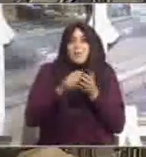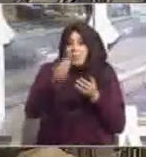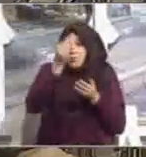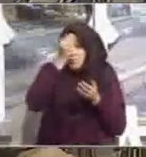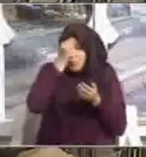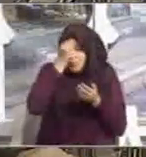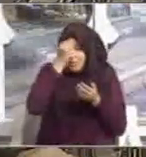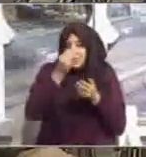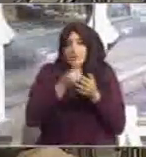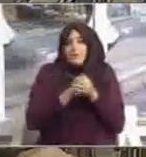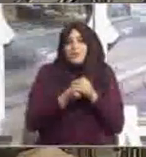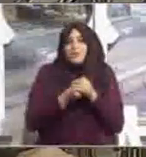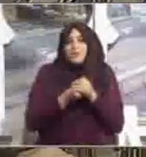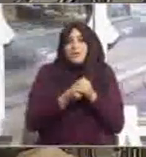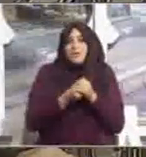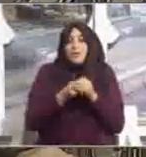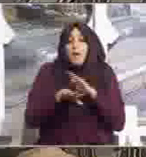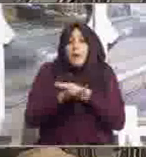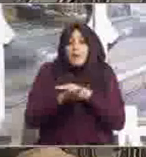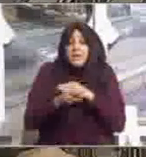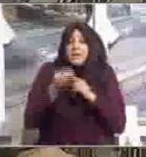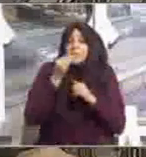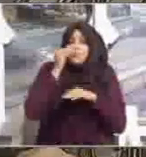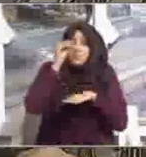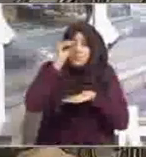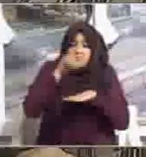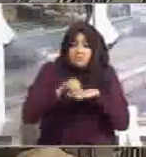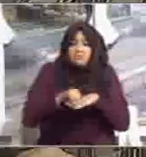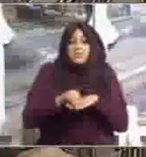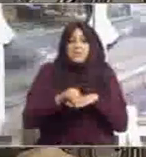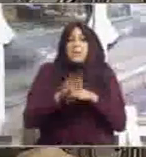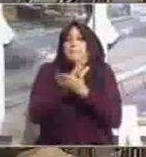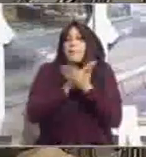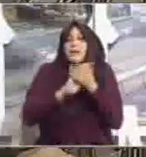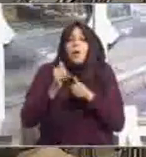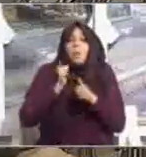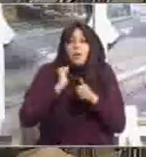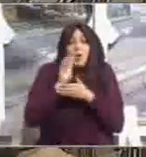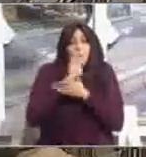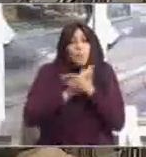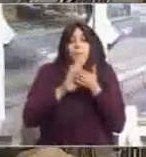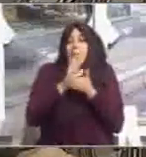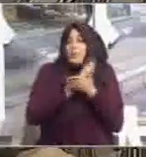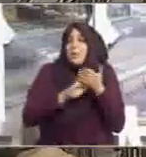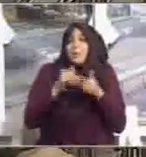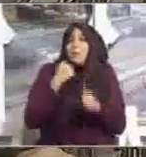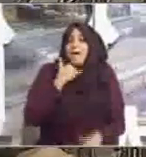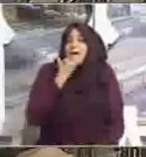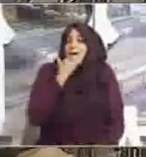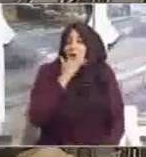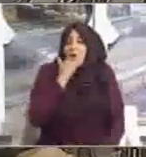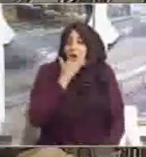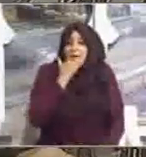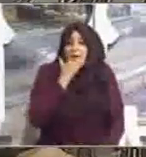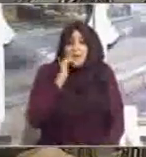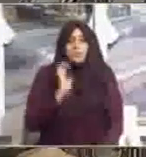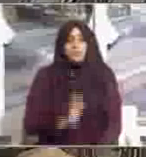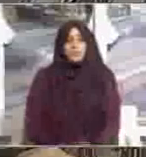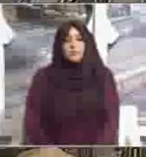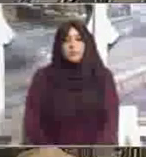على راسها ولا سلم على رجليها قول لها يما سامحيني راني غلطت راني غلطت راني سامحيني